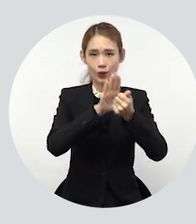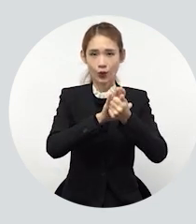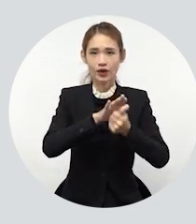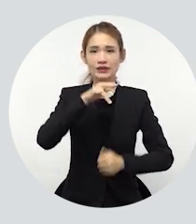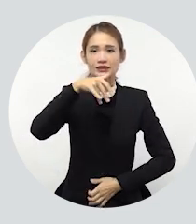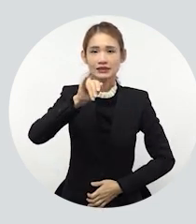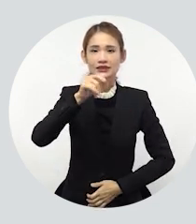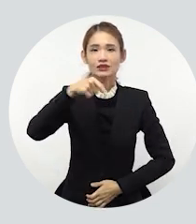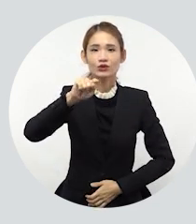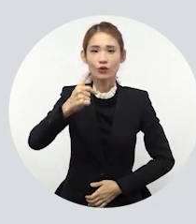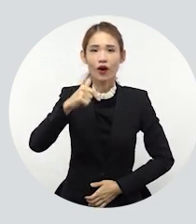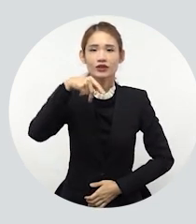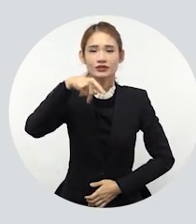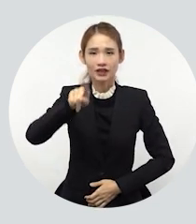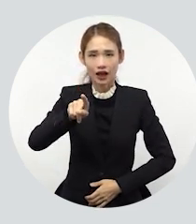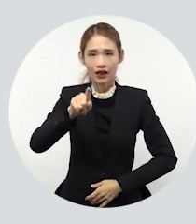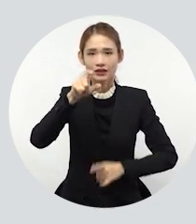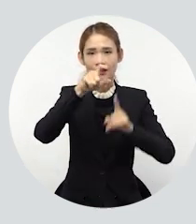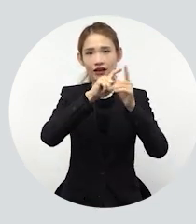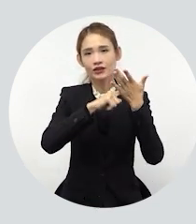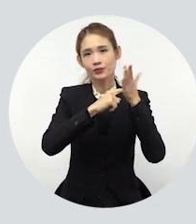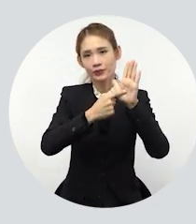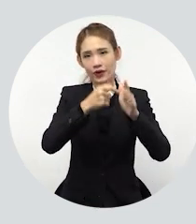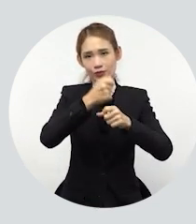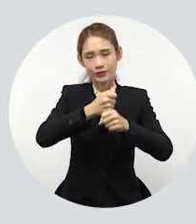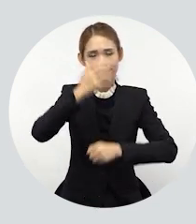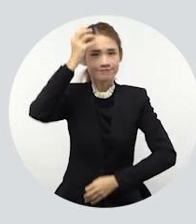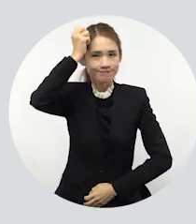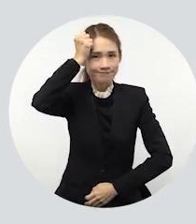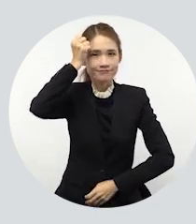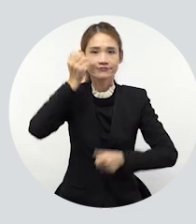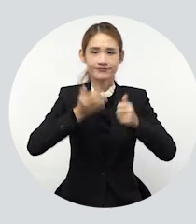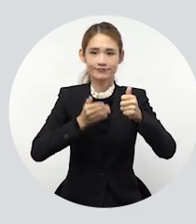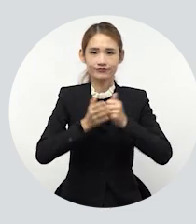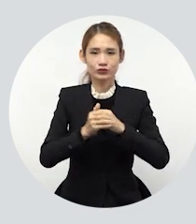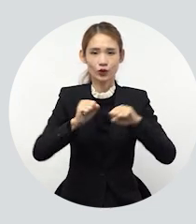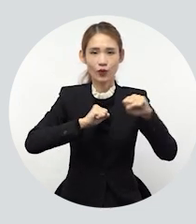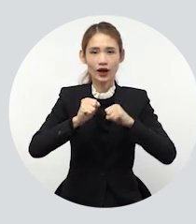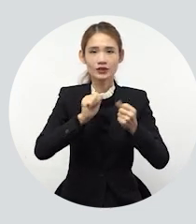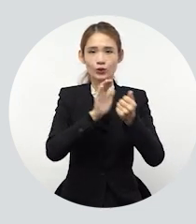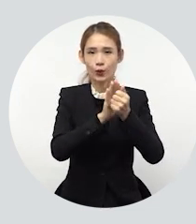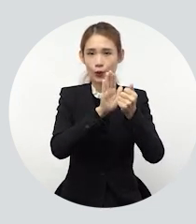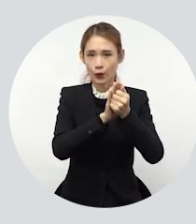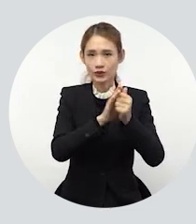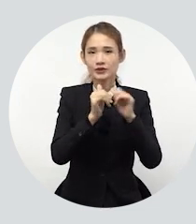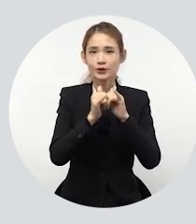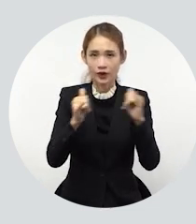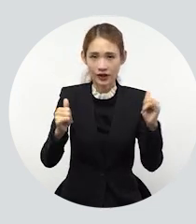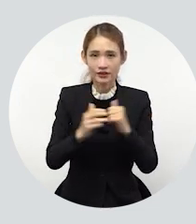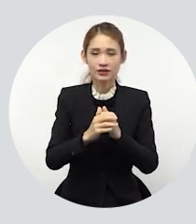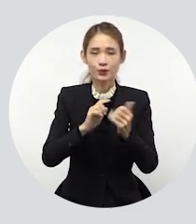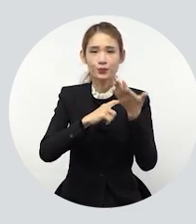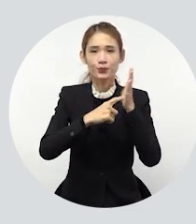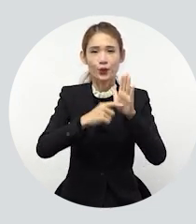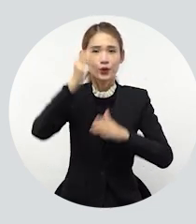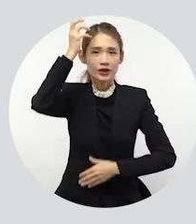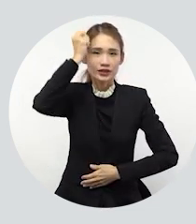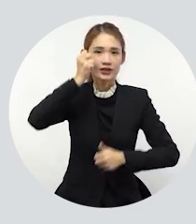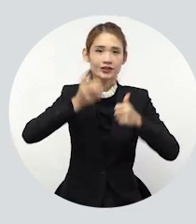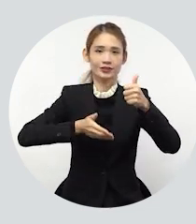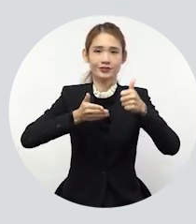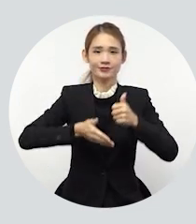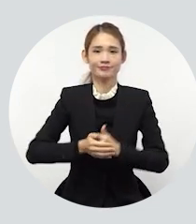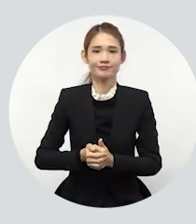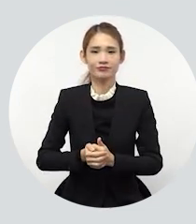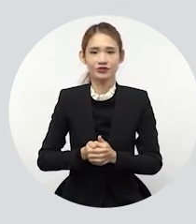표현을 당사자들께서 추구해서 만들어내셨다는 거, 이런 것들을 기억하시면서 활동지원사라는 표현을 다들